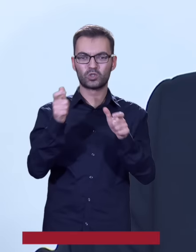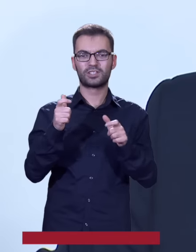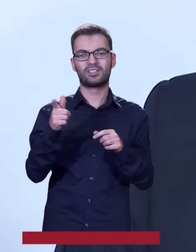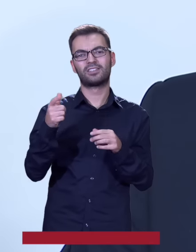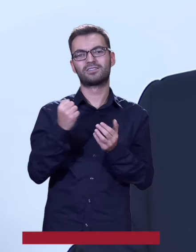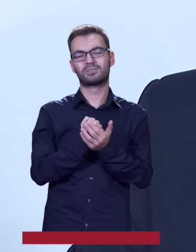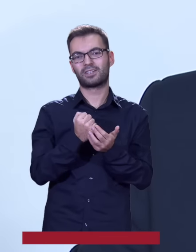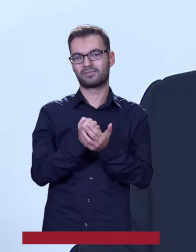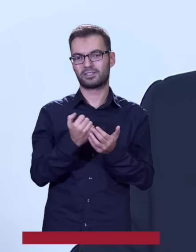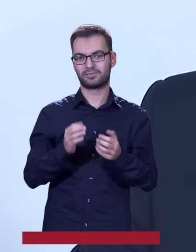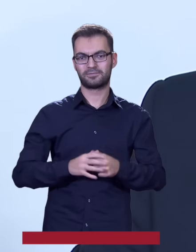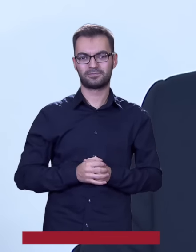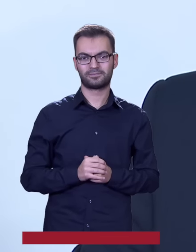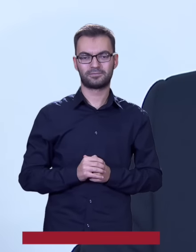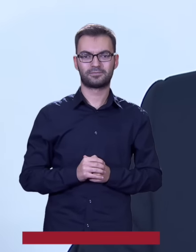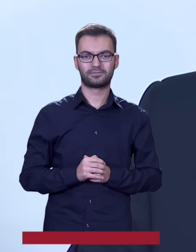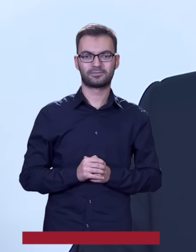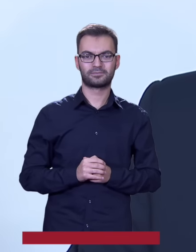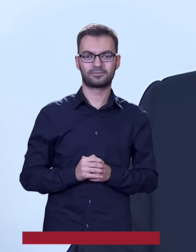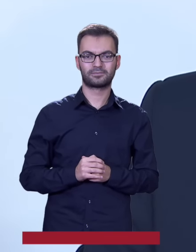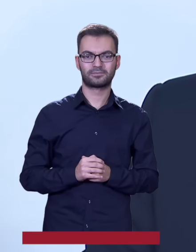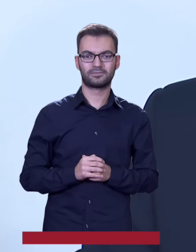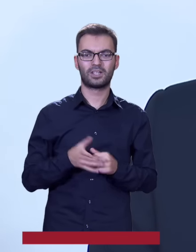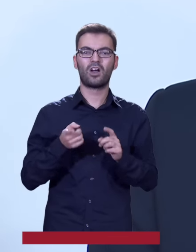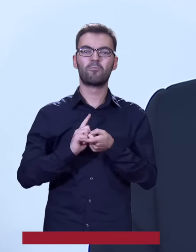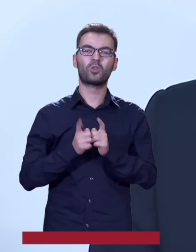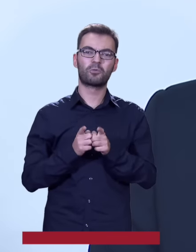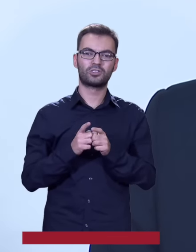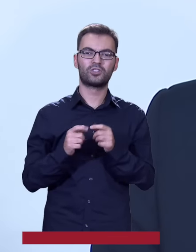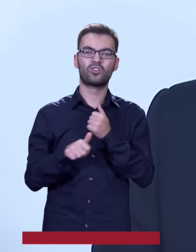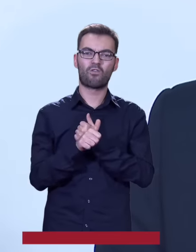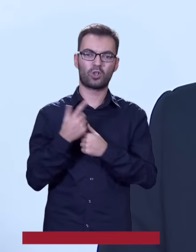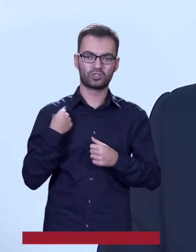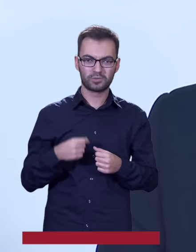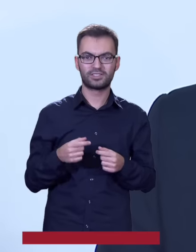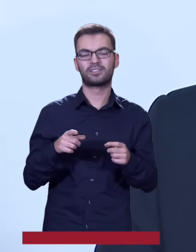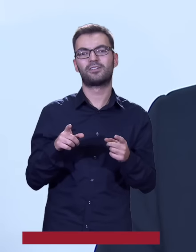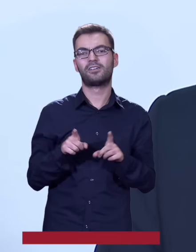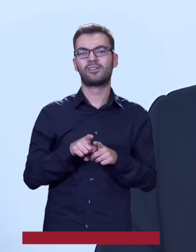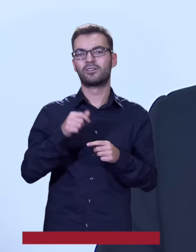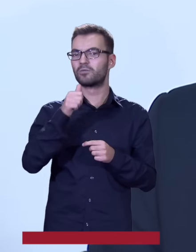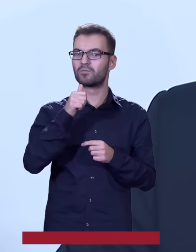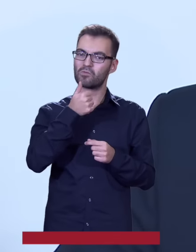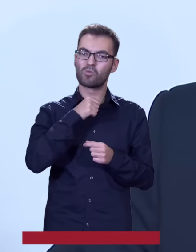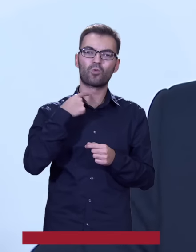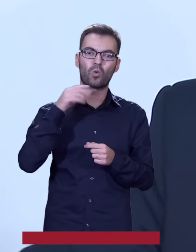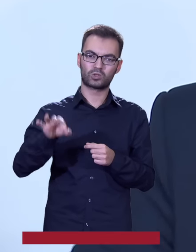dotyczące posługiwania się podrobionym dowodem osobistym i próbę oddania